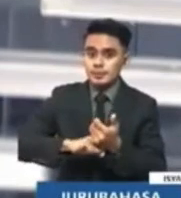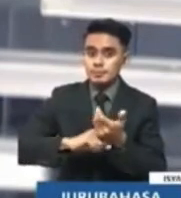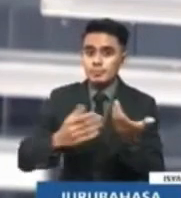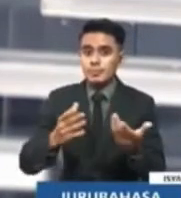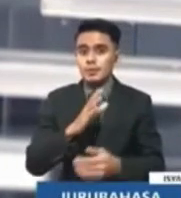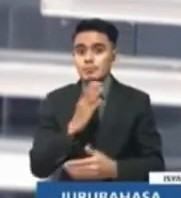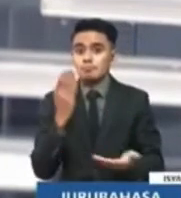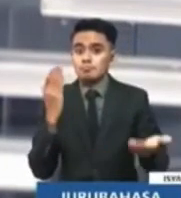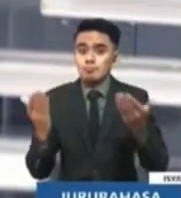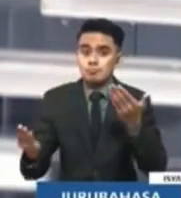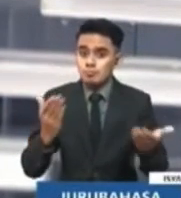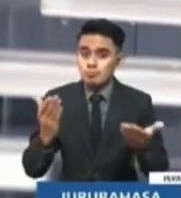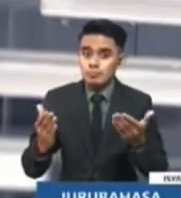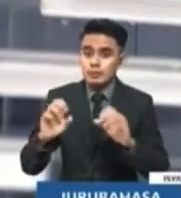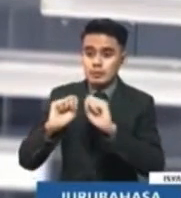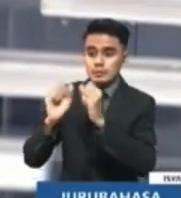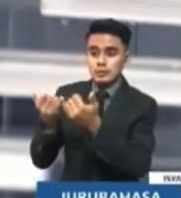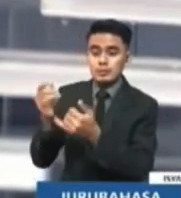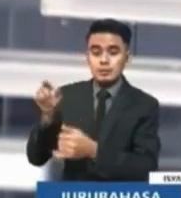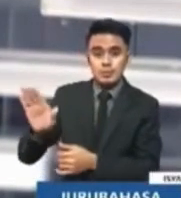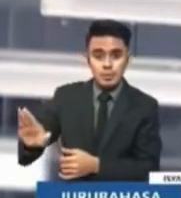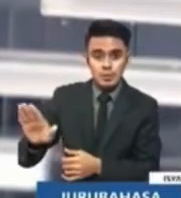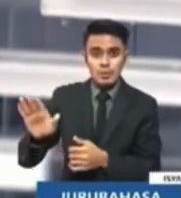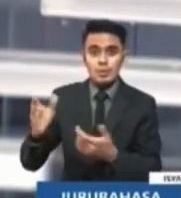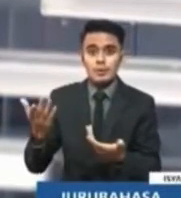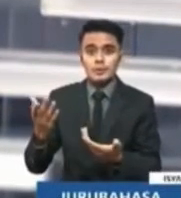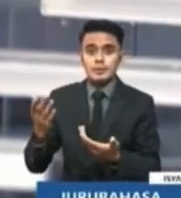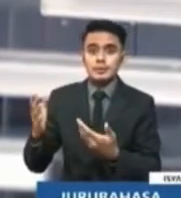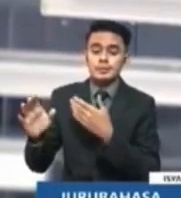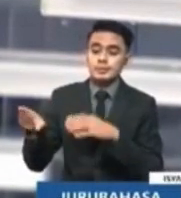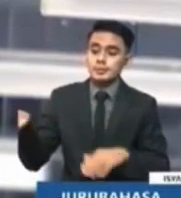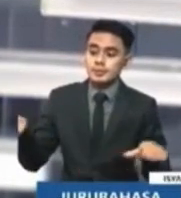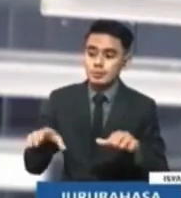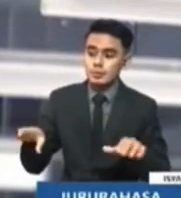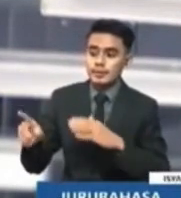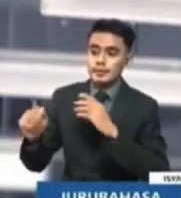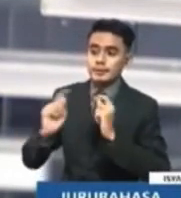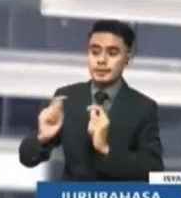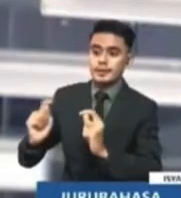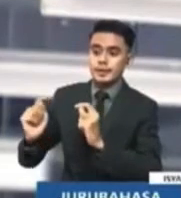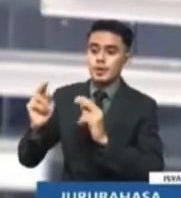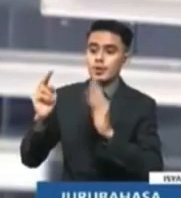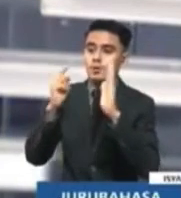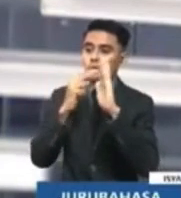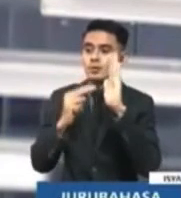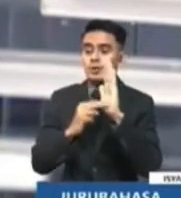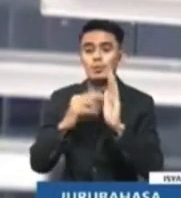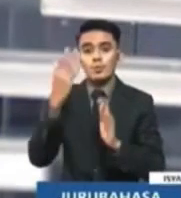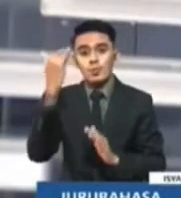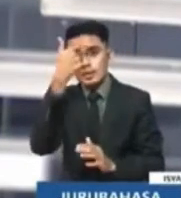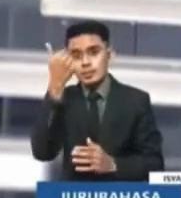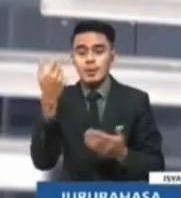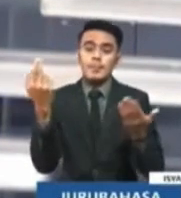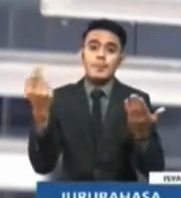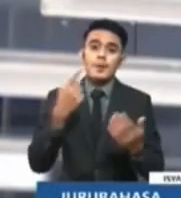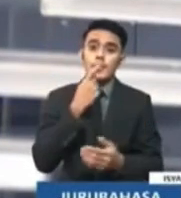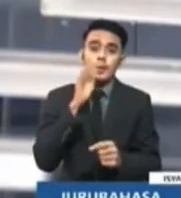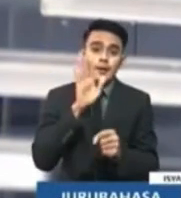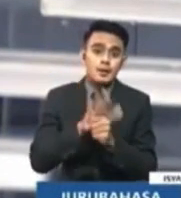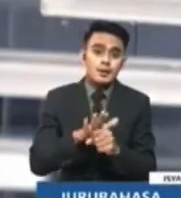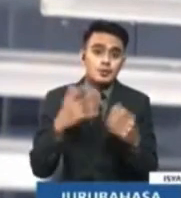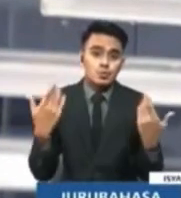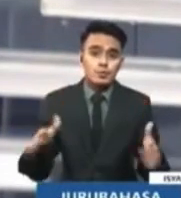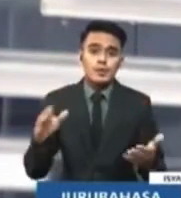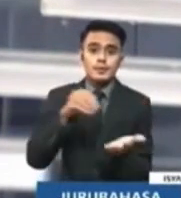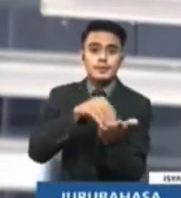berkaitan berkemungkinan juga akan diambil tindakan undang-undang disebabkan perjanjian yang telah dimeterai dengan mengambil